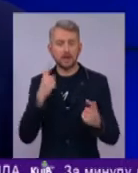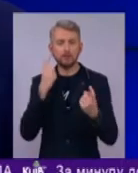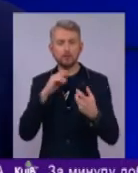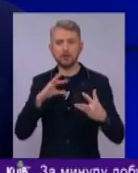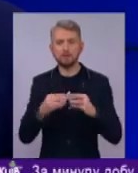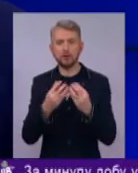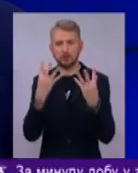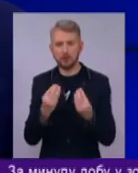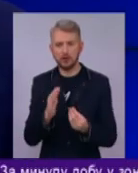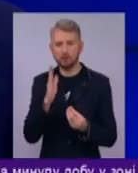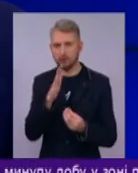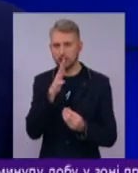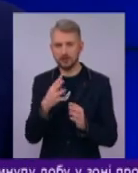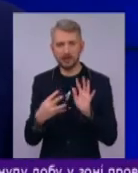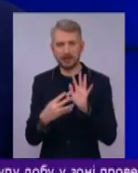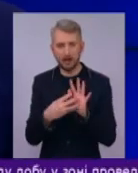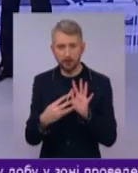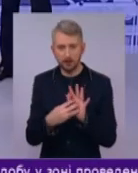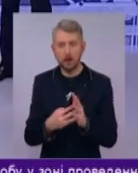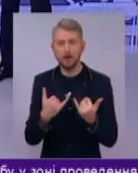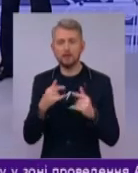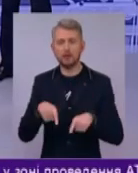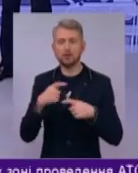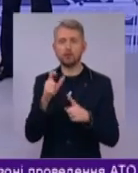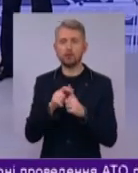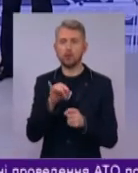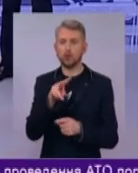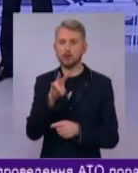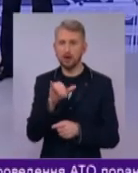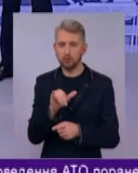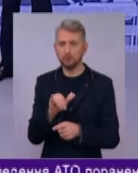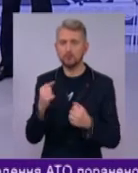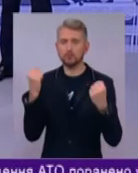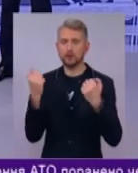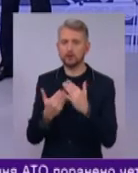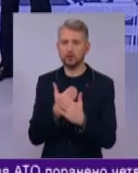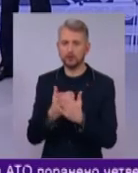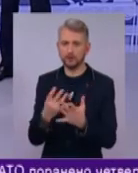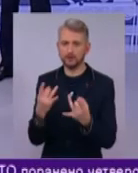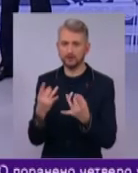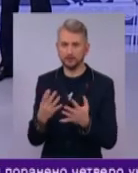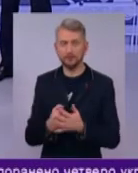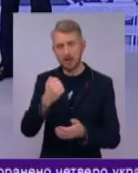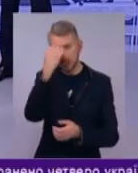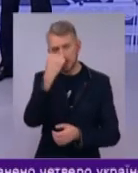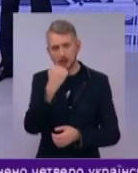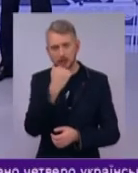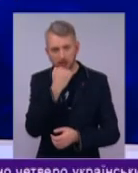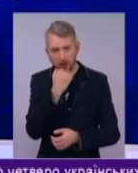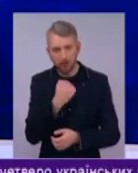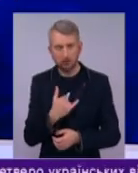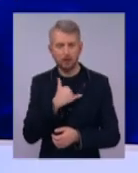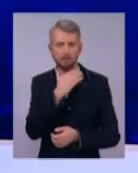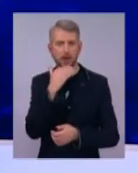Інформаційний підсумок дня підіб'ємо о 21-й. Зараз передаю слово своєму колезі Руслану Свіріну зі спортивними новинами. Дякую тобі, Олексе. У нас